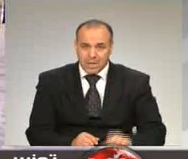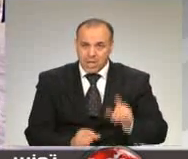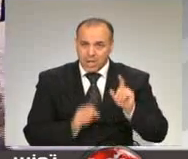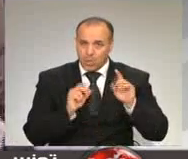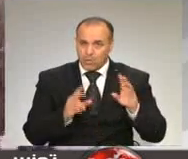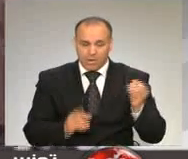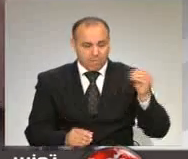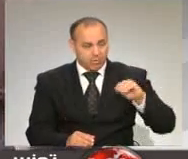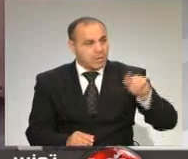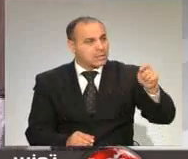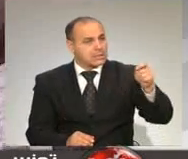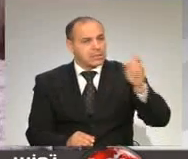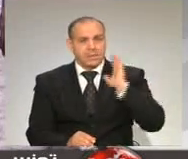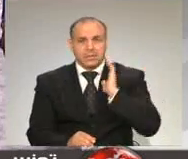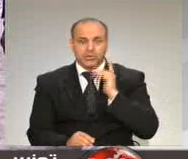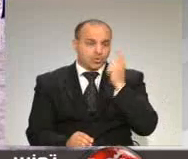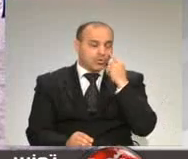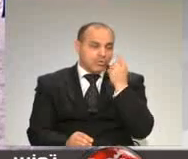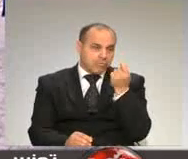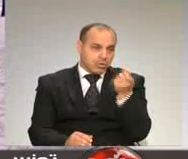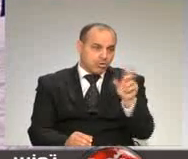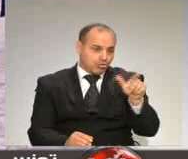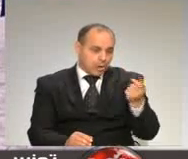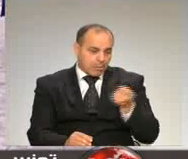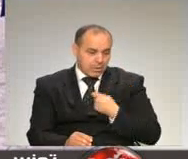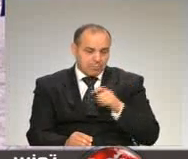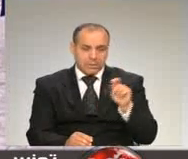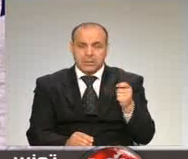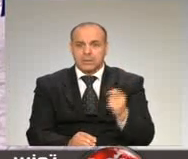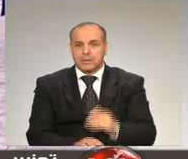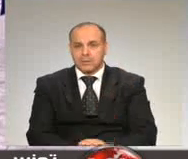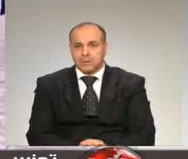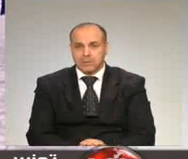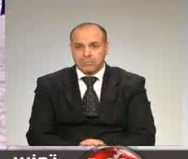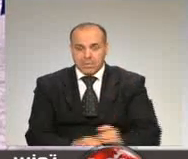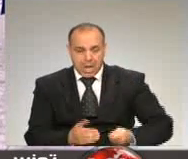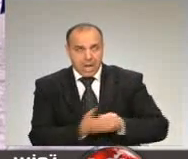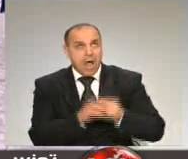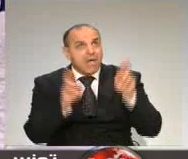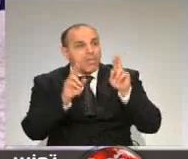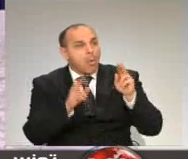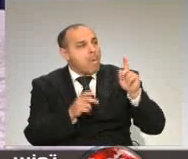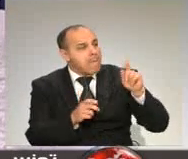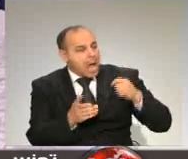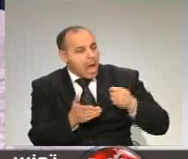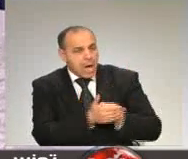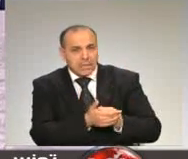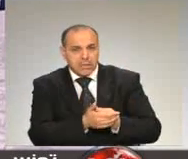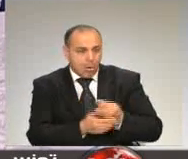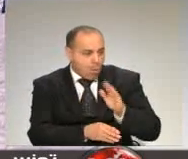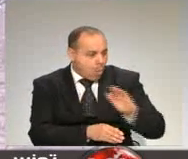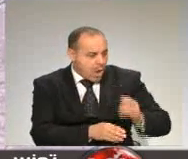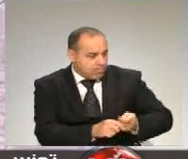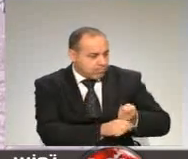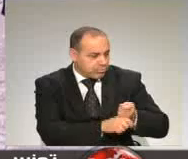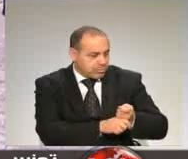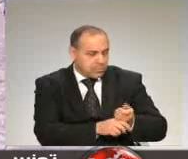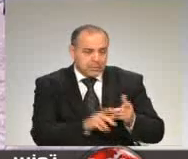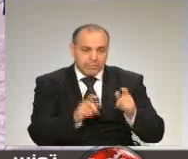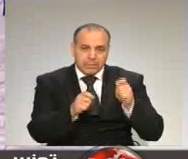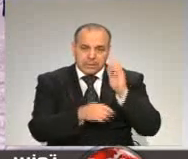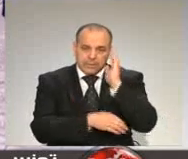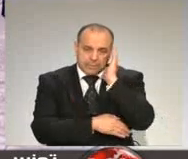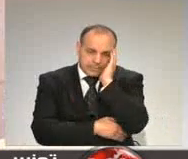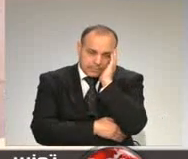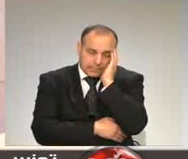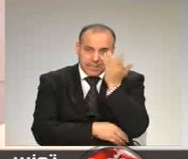هم ما فماش، فهمني، جينا باش نشوفوا ناخذوا شهرين ما فماش. معناتها واحد عنده باش خلص الضوء، باش خلص الماء، عنده مصروف ولاد وعنده برشا حاجات، ما فما حد شيء، ما